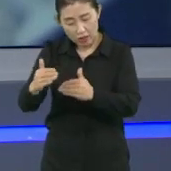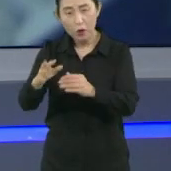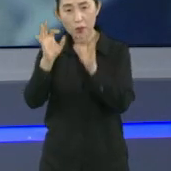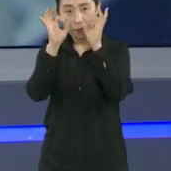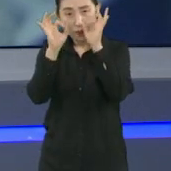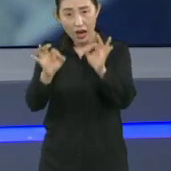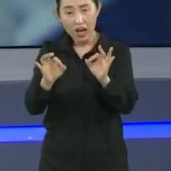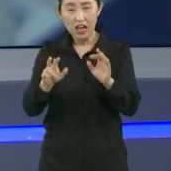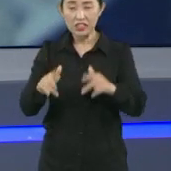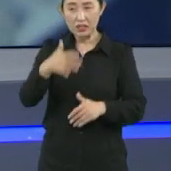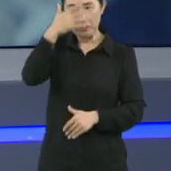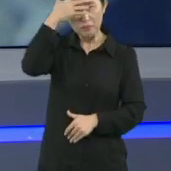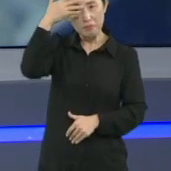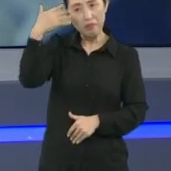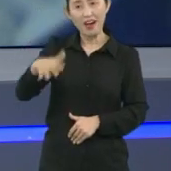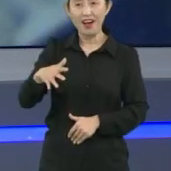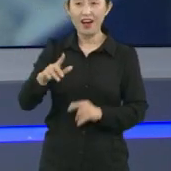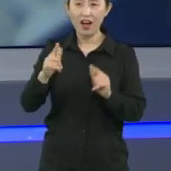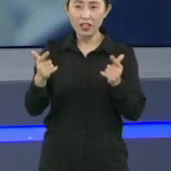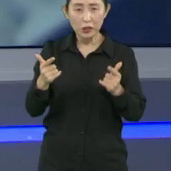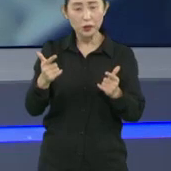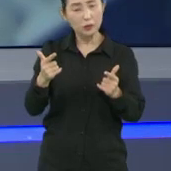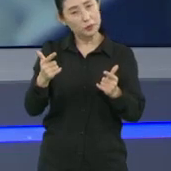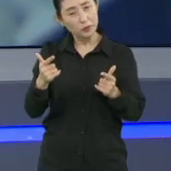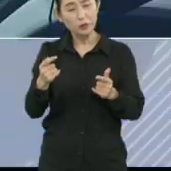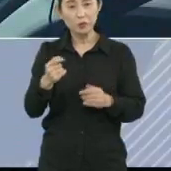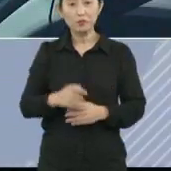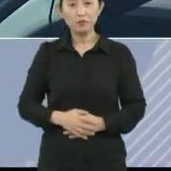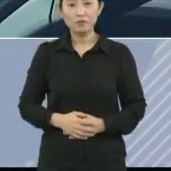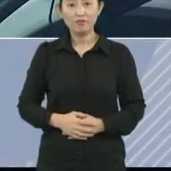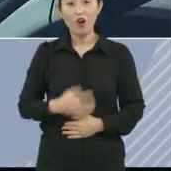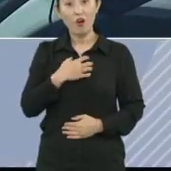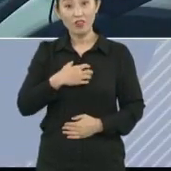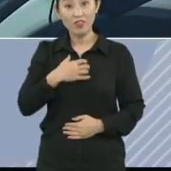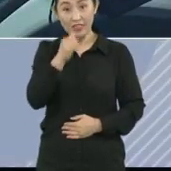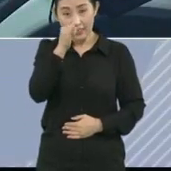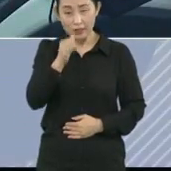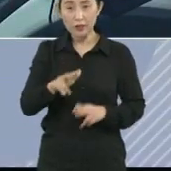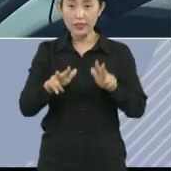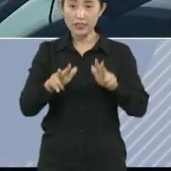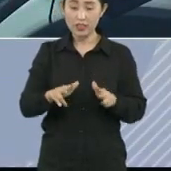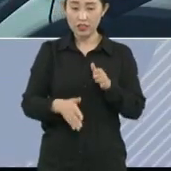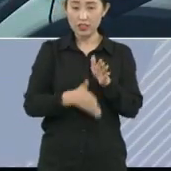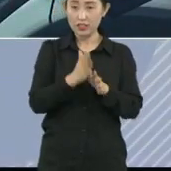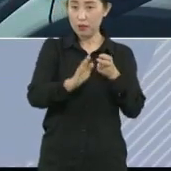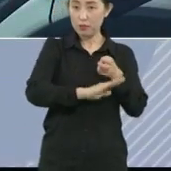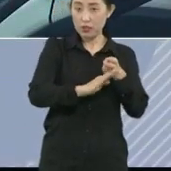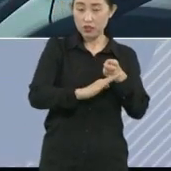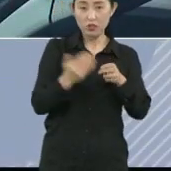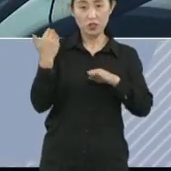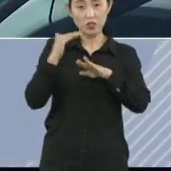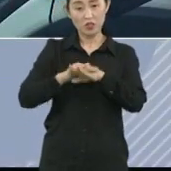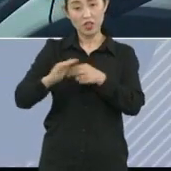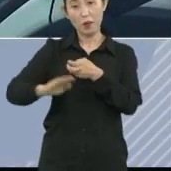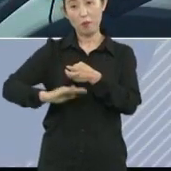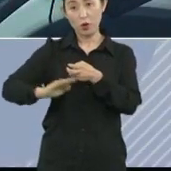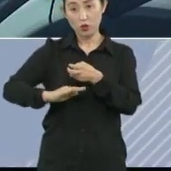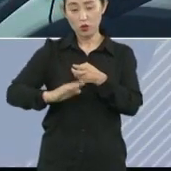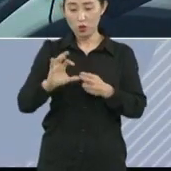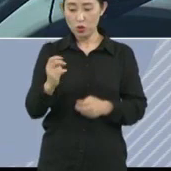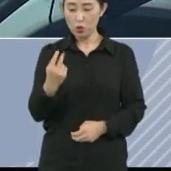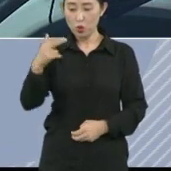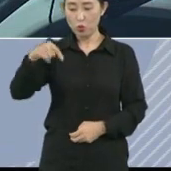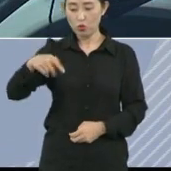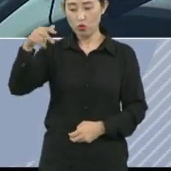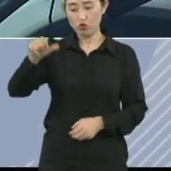때문에 아직 이 대란에 대한 긴장을 늦추기는 이릅니다. 그렇군요. 현재 시내버스와 전세버스들도 이